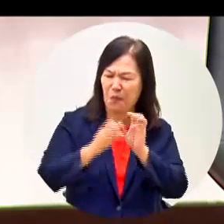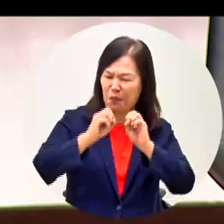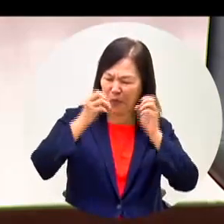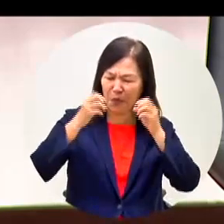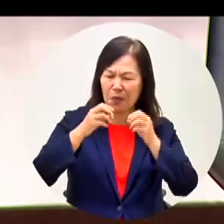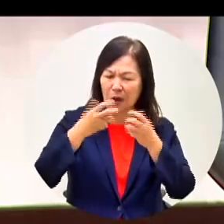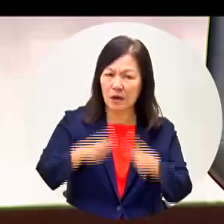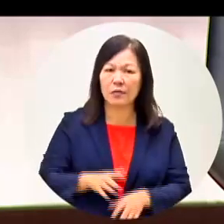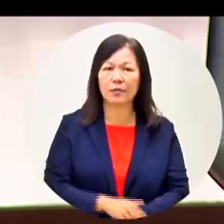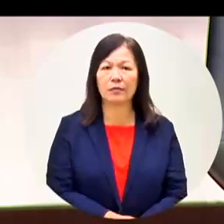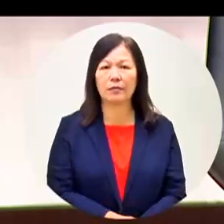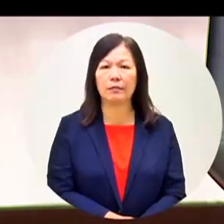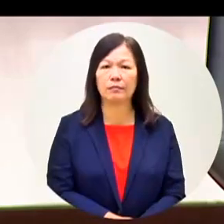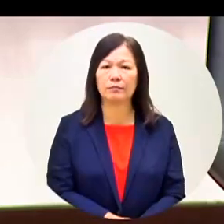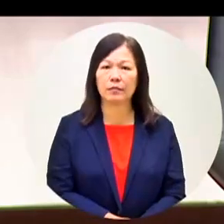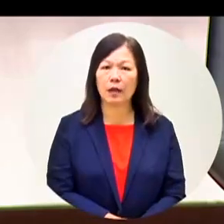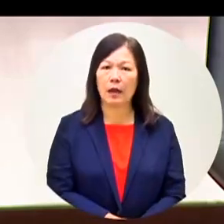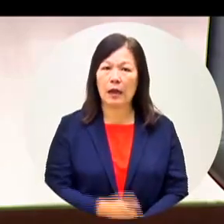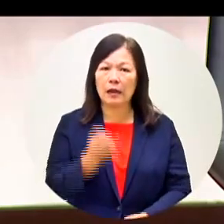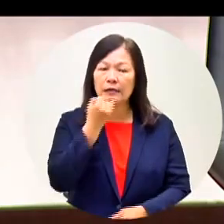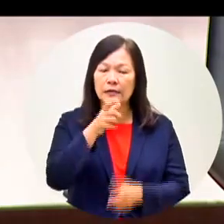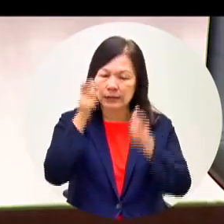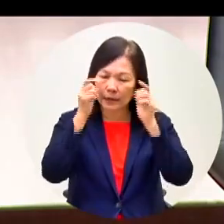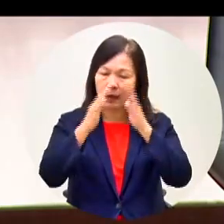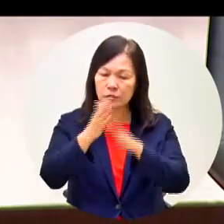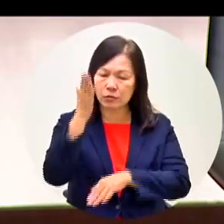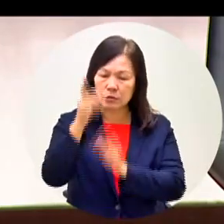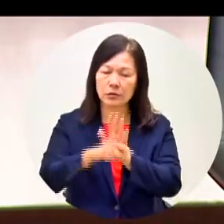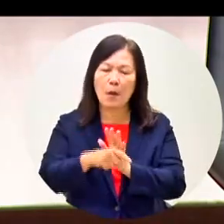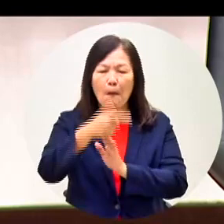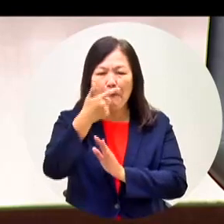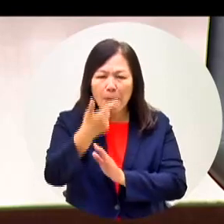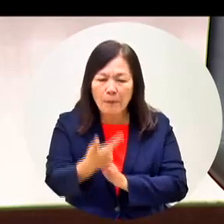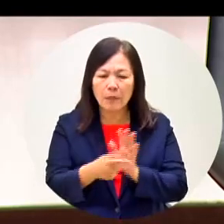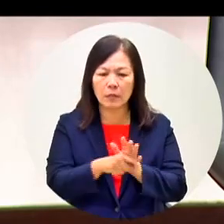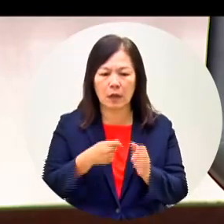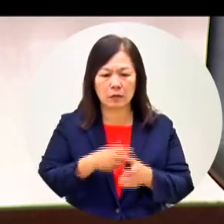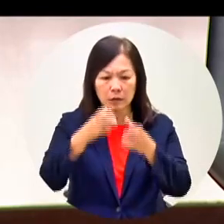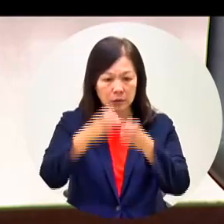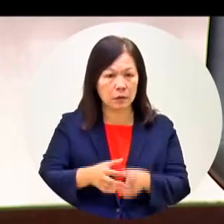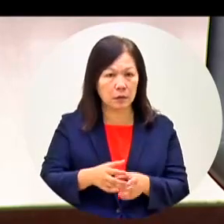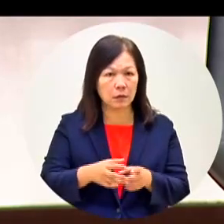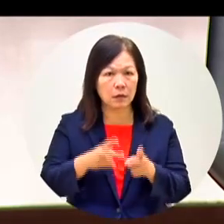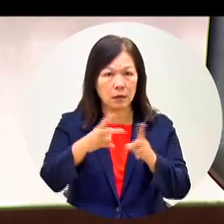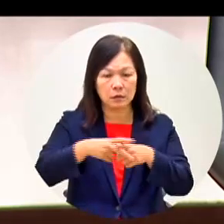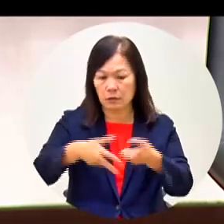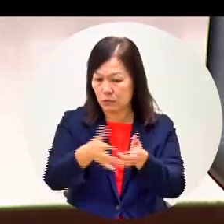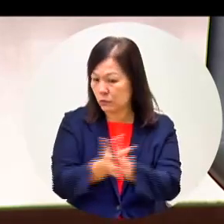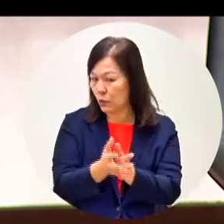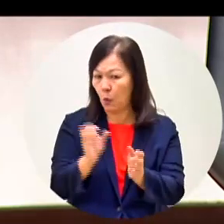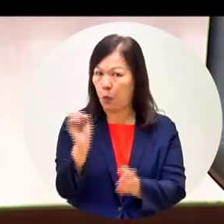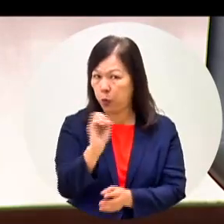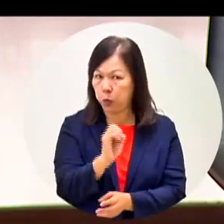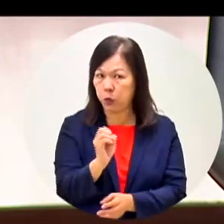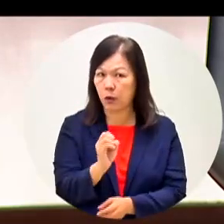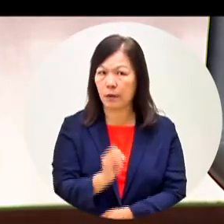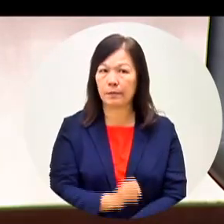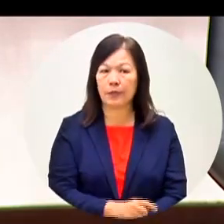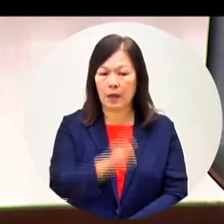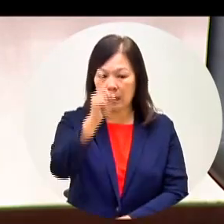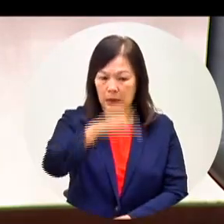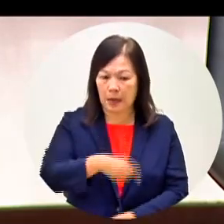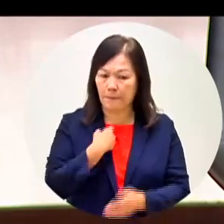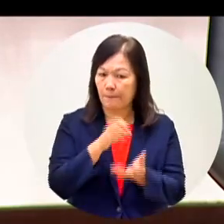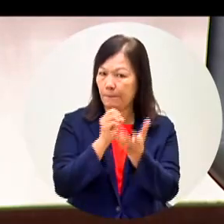雄市政府迟迟没有去成立一个专案小组到议会来报告？因